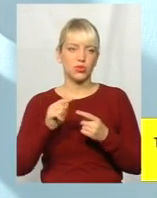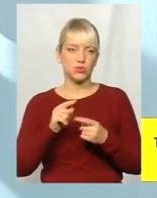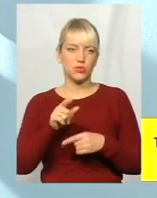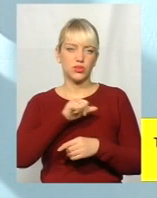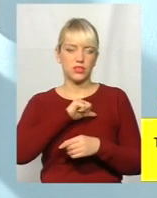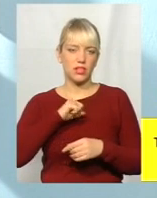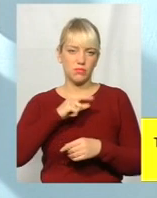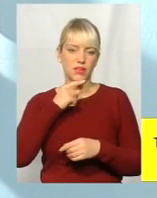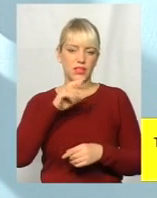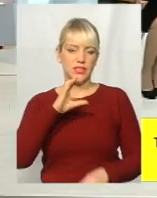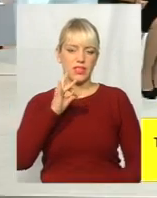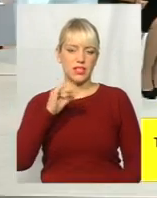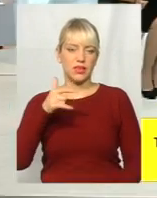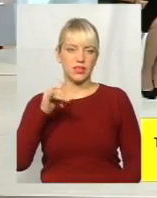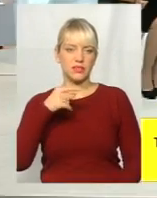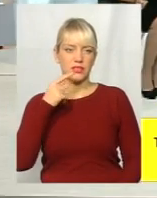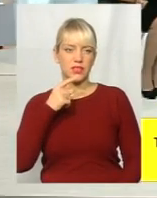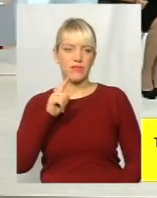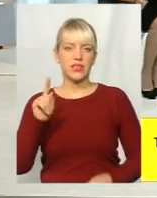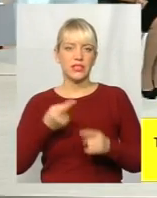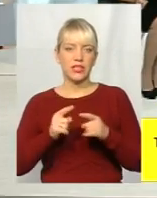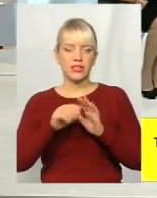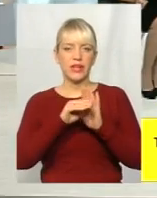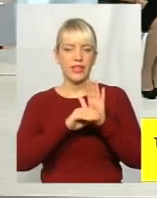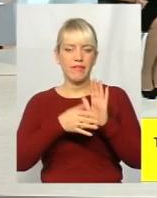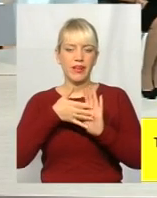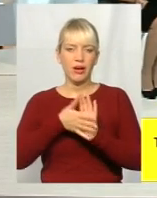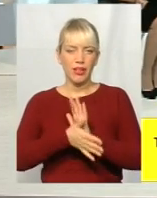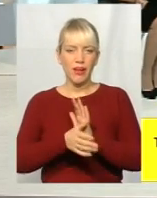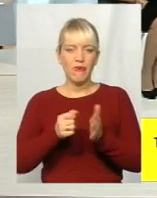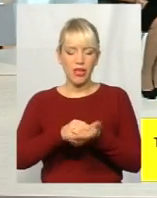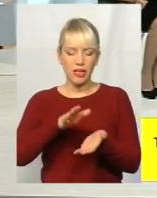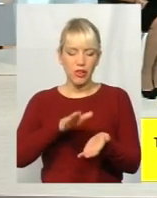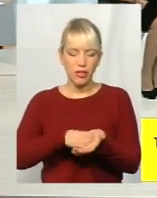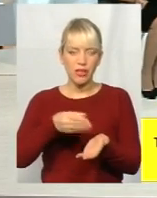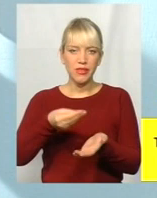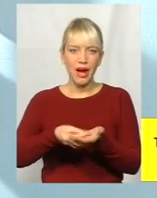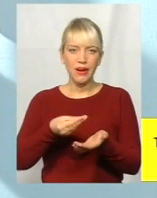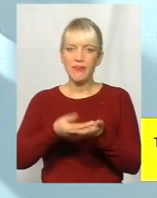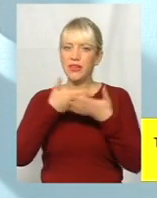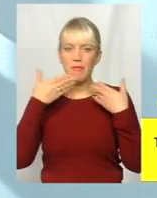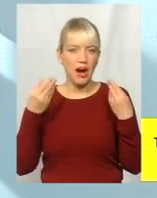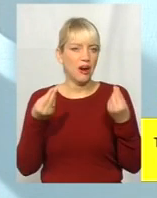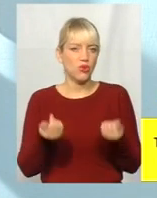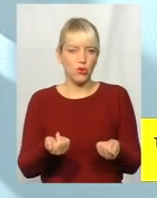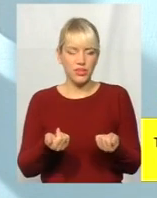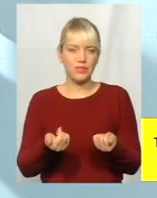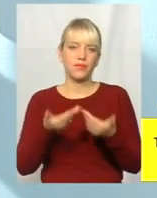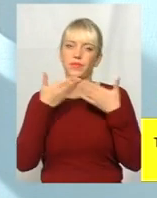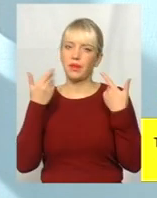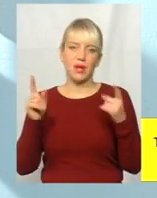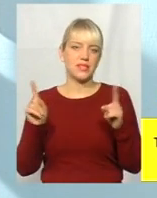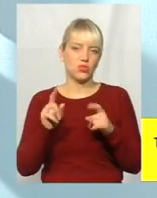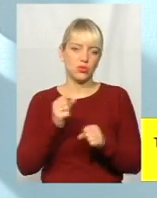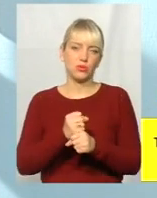що пан Сергій повідомив вам, що це стаття витрат заложена в тарифі. Немає грошей, нема за що